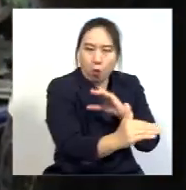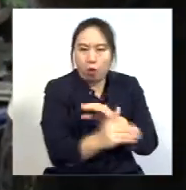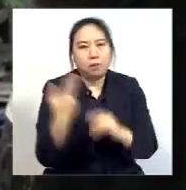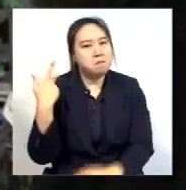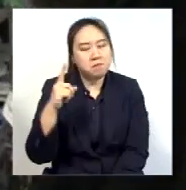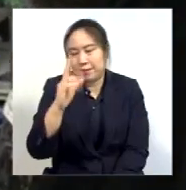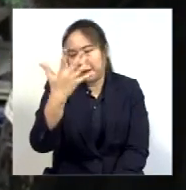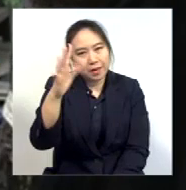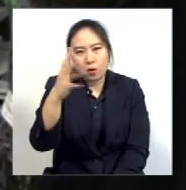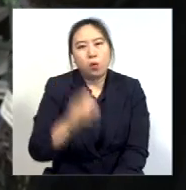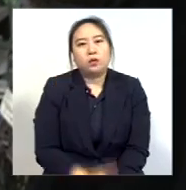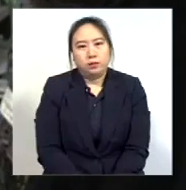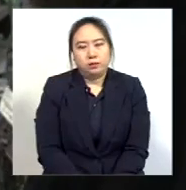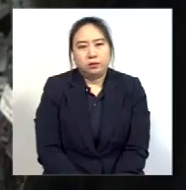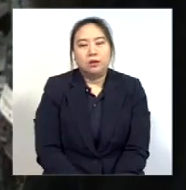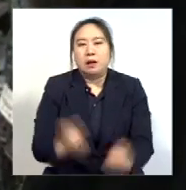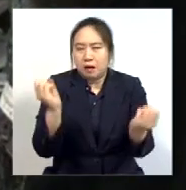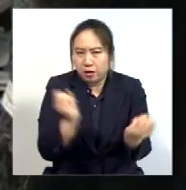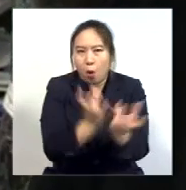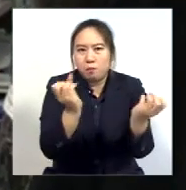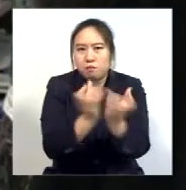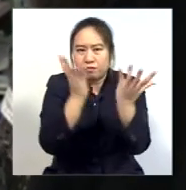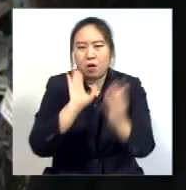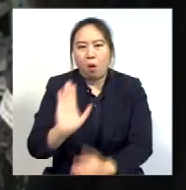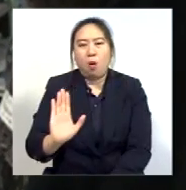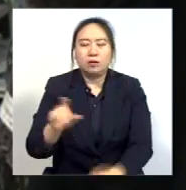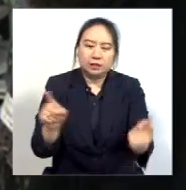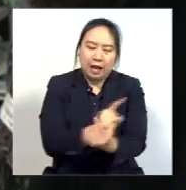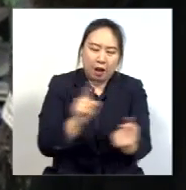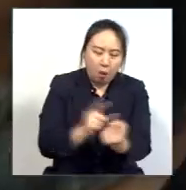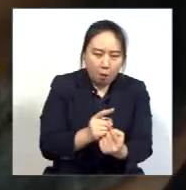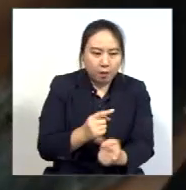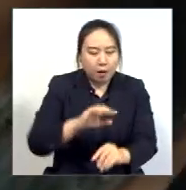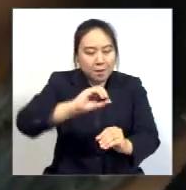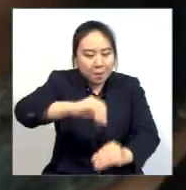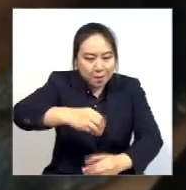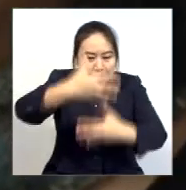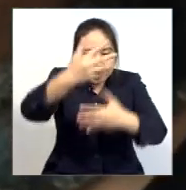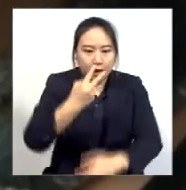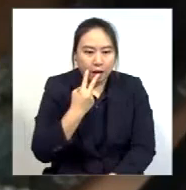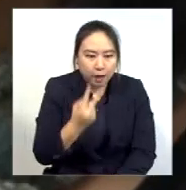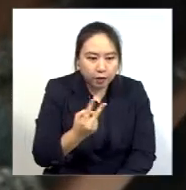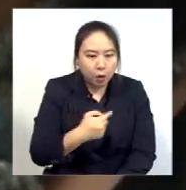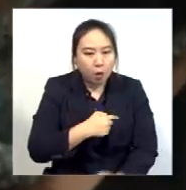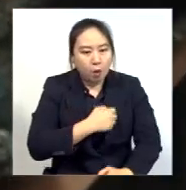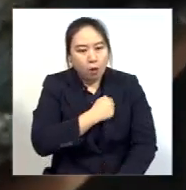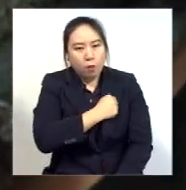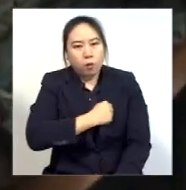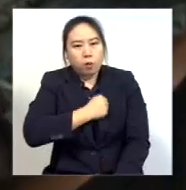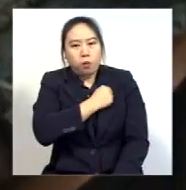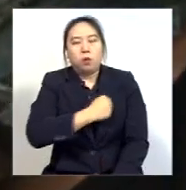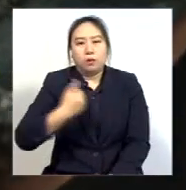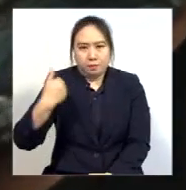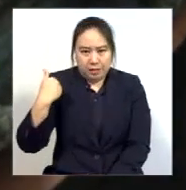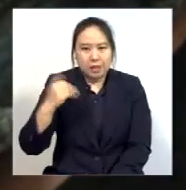ที่สำคัญยังทำให้เกิดผลกระทบด้านสุขภาพจิตต่อสังคมในวงกว้างอีกด้วยอาจจะทำให้ประชาชนทั้งใน